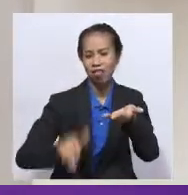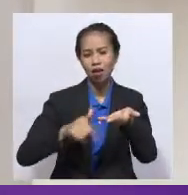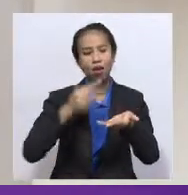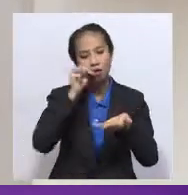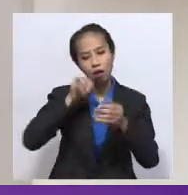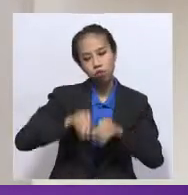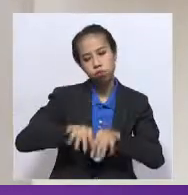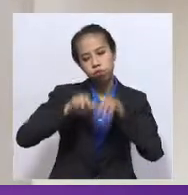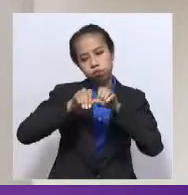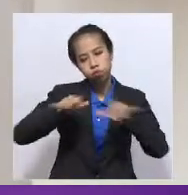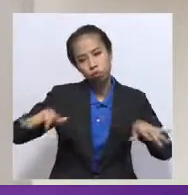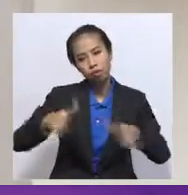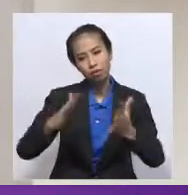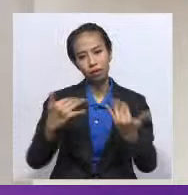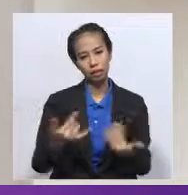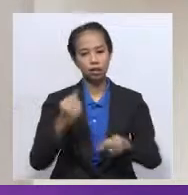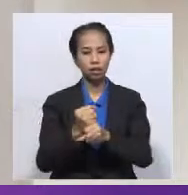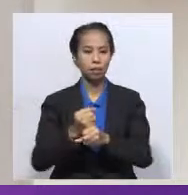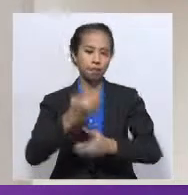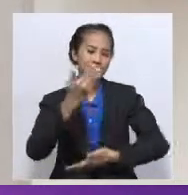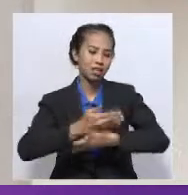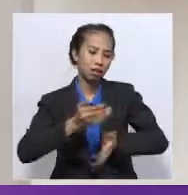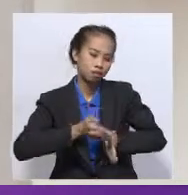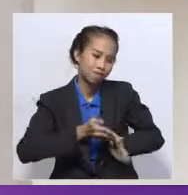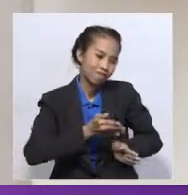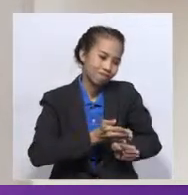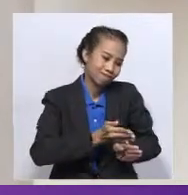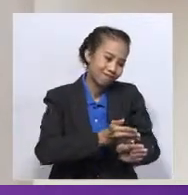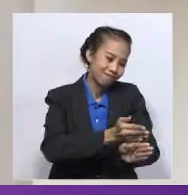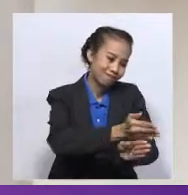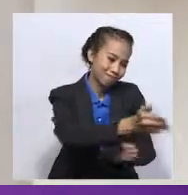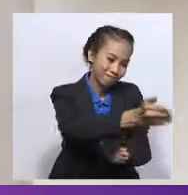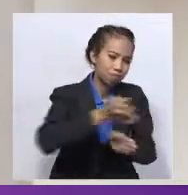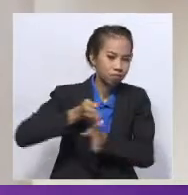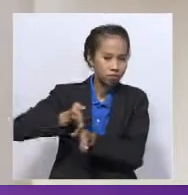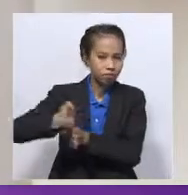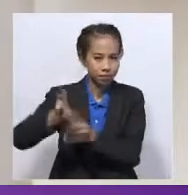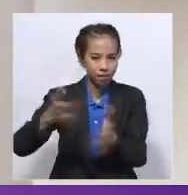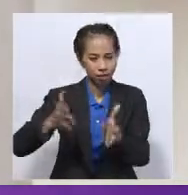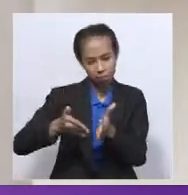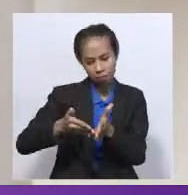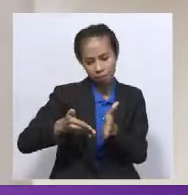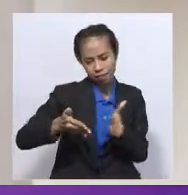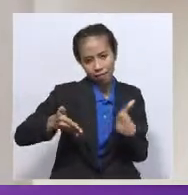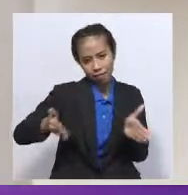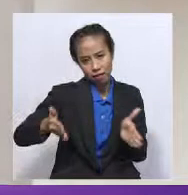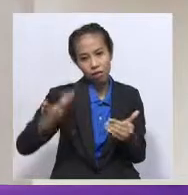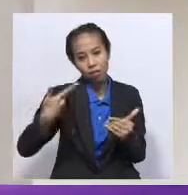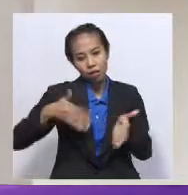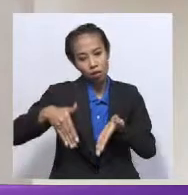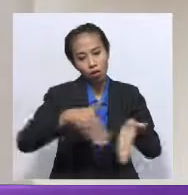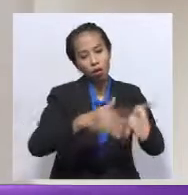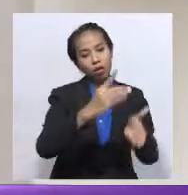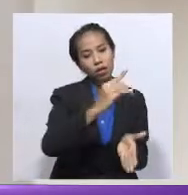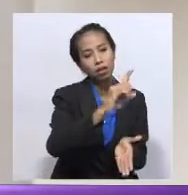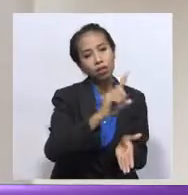นี่ยเราก็ใช้วิธีสร้างเขื่อนกันตลิ่งนะคะอันที่2ก็คือเราก็ไปขยายคันคลองชนประทานเดิมที่มีอยู่เขาจะมีคลองดี1ดี